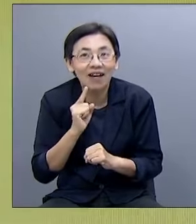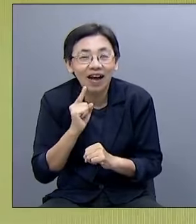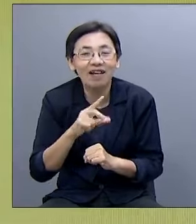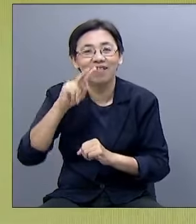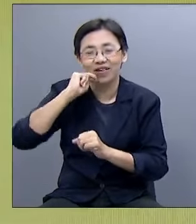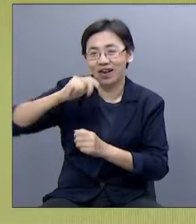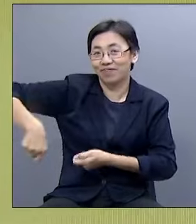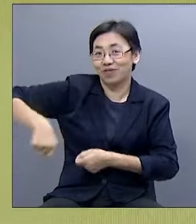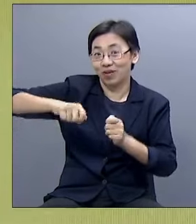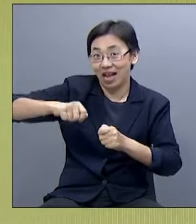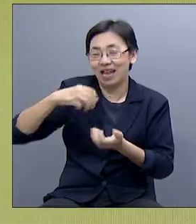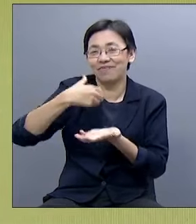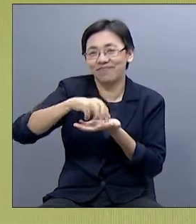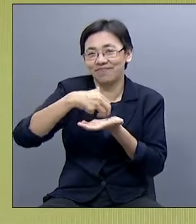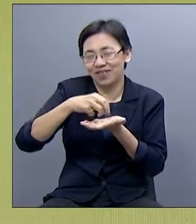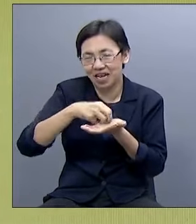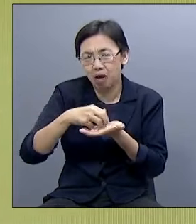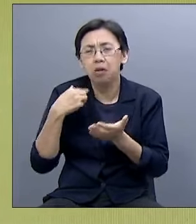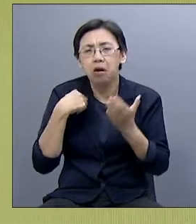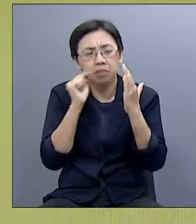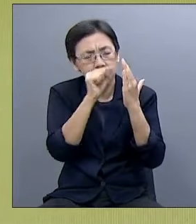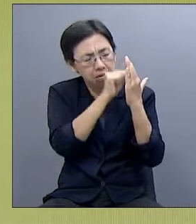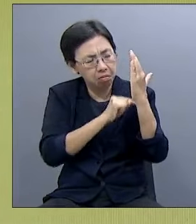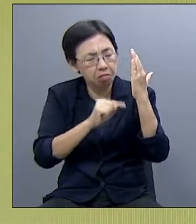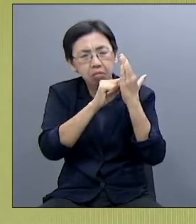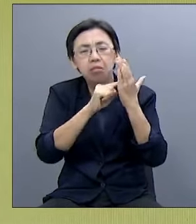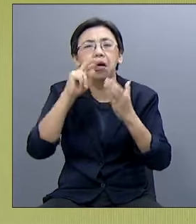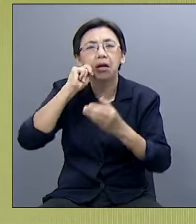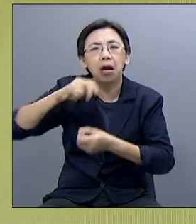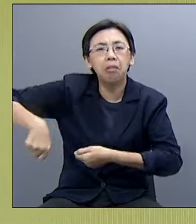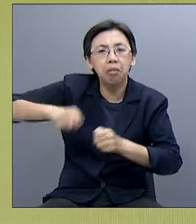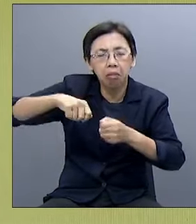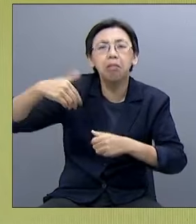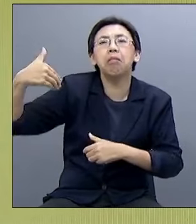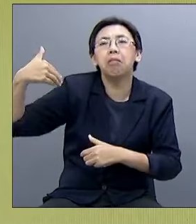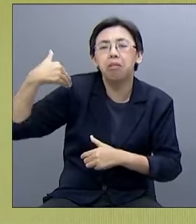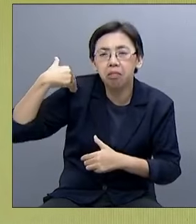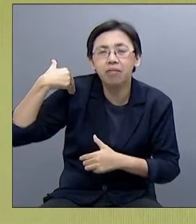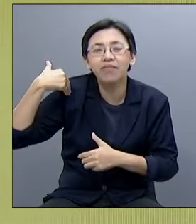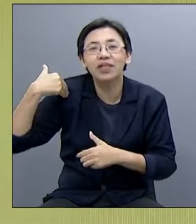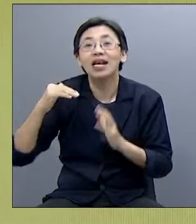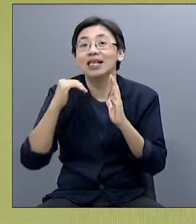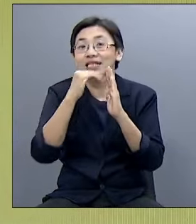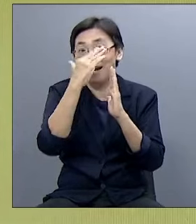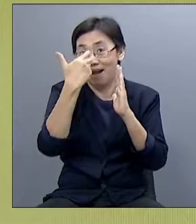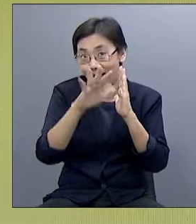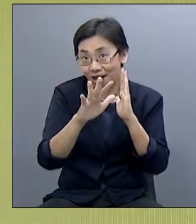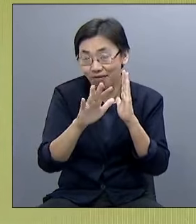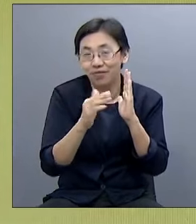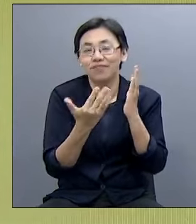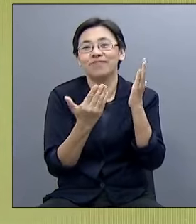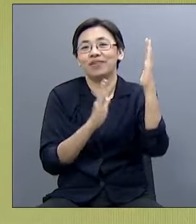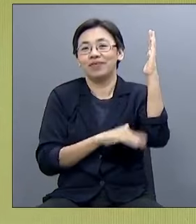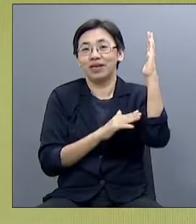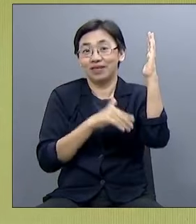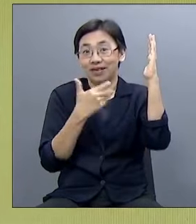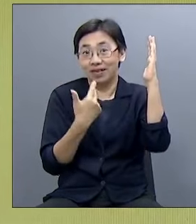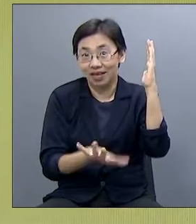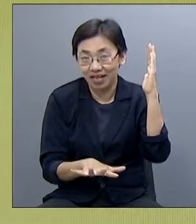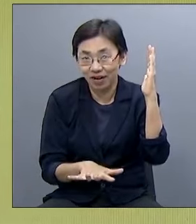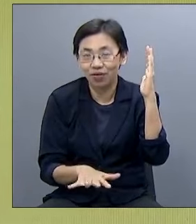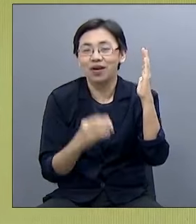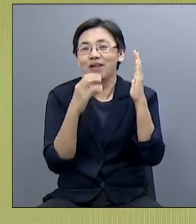รานต์กันหน่อยมีหลายที่นะคะคุณผู้ชมคะนะคะซึ่งหลายพื้นที่เราพูดถึงเหนือไปมาแล้วนะคะภาคใต้ไปมาแล้วภาคกล